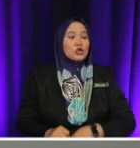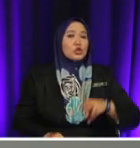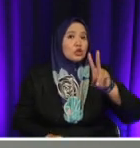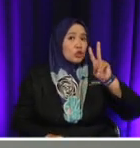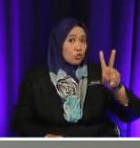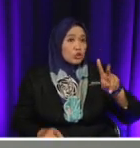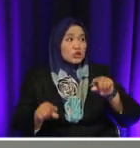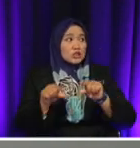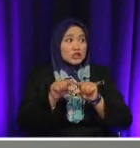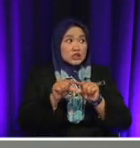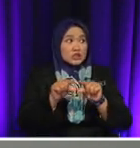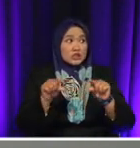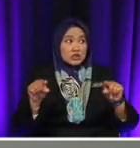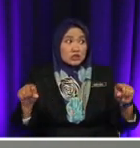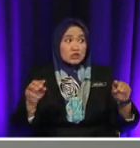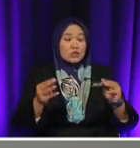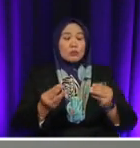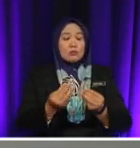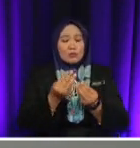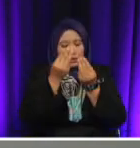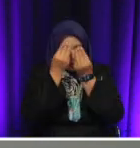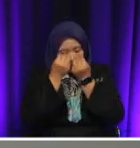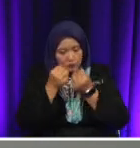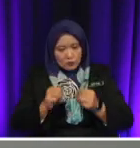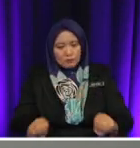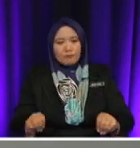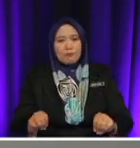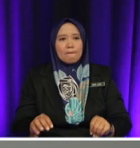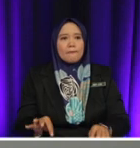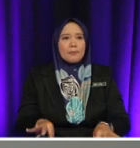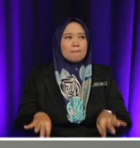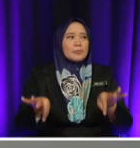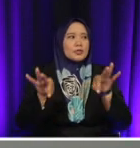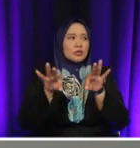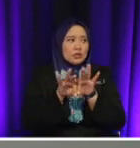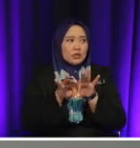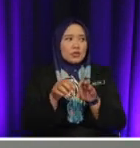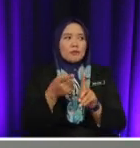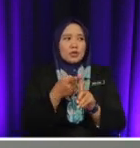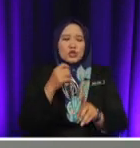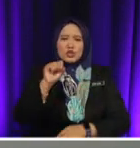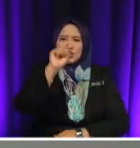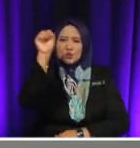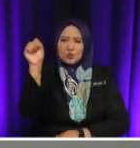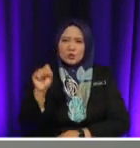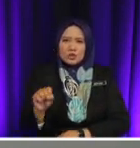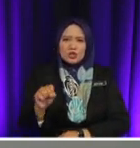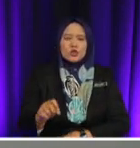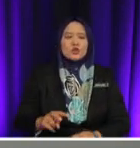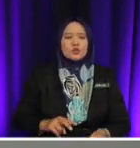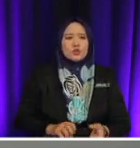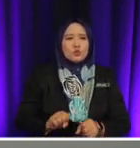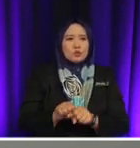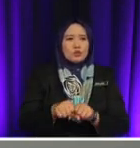Nyatakan kepada murid-murid di rumah sila pastikan garis maklumat penting daripada soalan supaya jangan